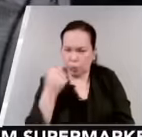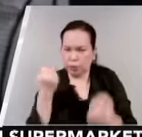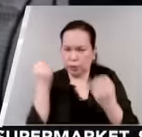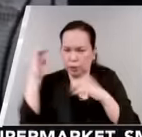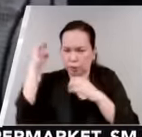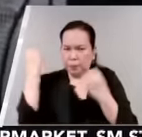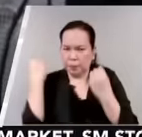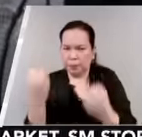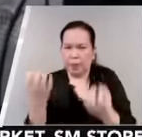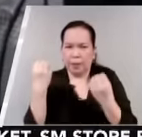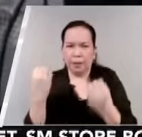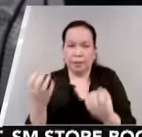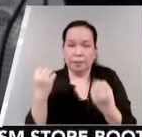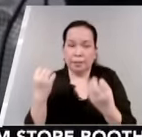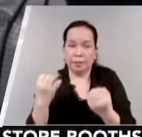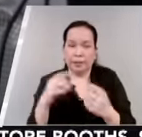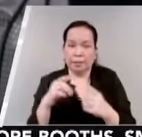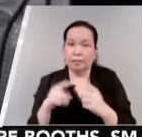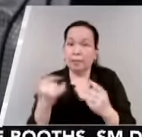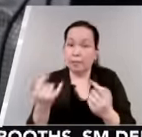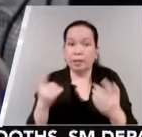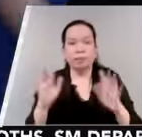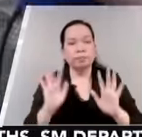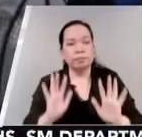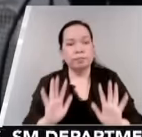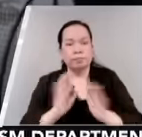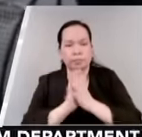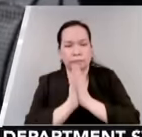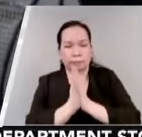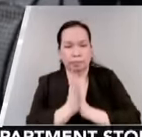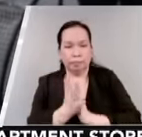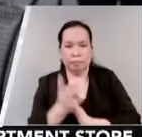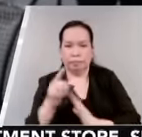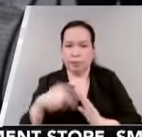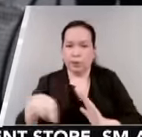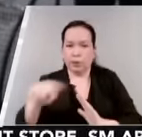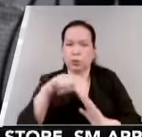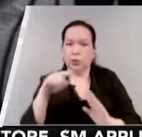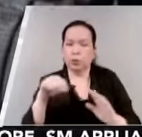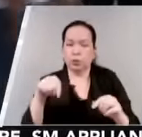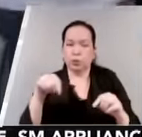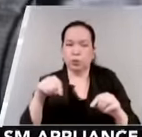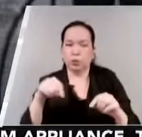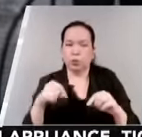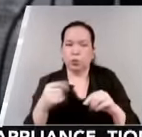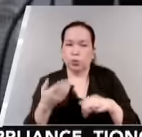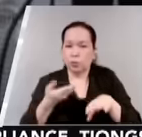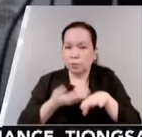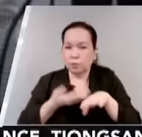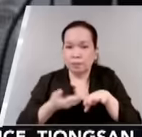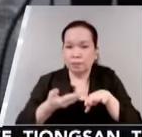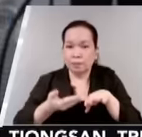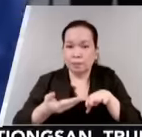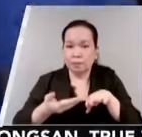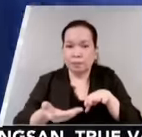Emil, sa ngayon ay peaceful at manageable naman ang sitwasyon dito sa pantalan na binabantayan ng Philippine Coast Guard, katulong na yung mga K-9